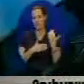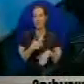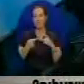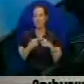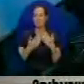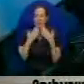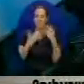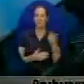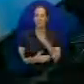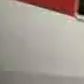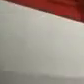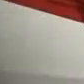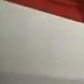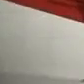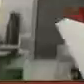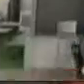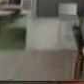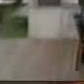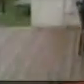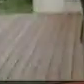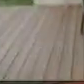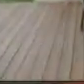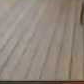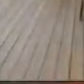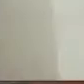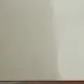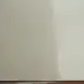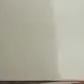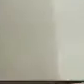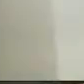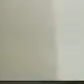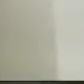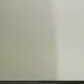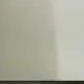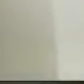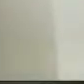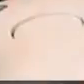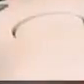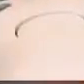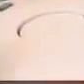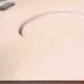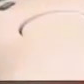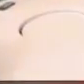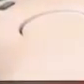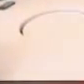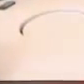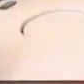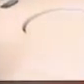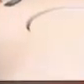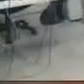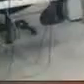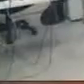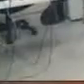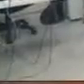תודה לשניכם. תודה רבה. לנו יש חברים לעבודה, טובים יותר וטובים פחות. מחקר חדש חושף את